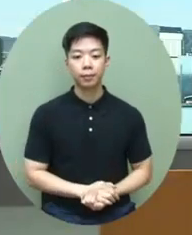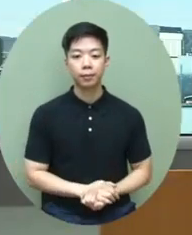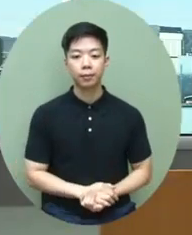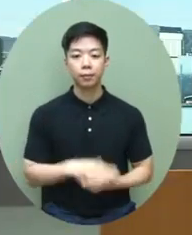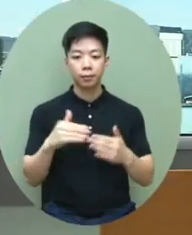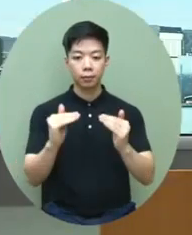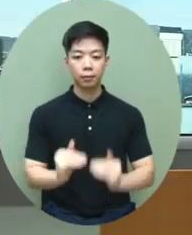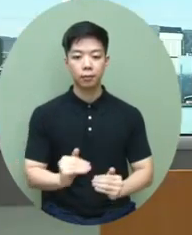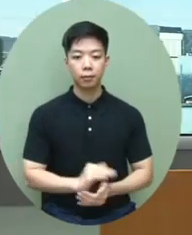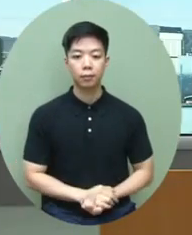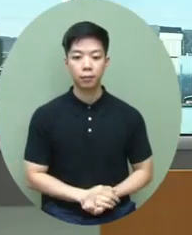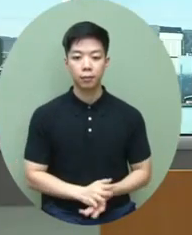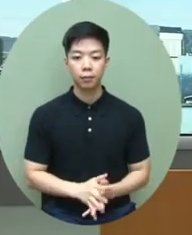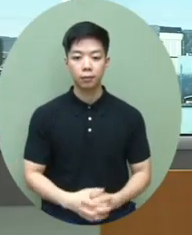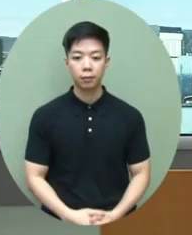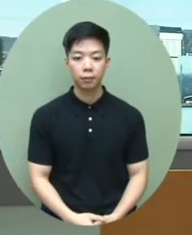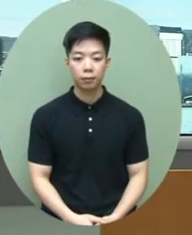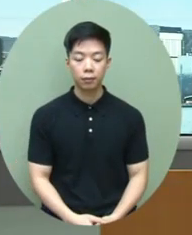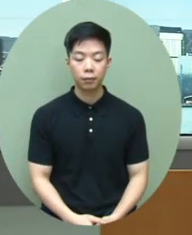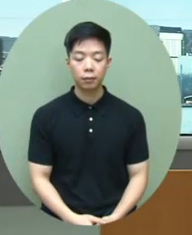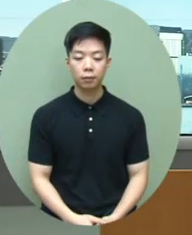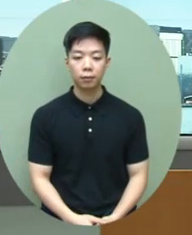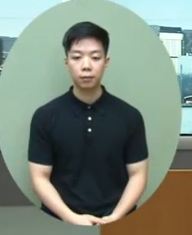下一位嗰邊右手邊前邊。